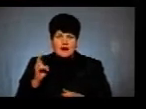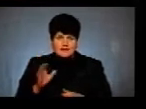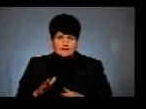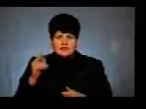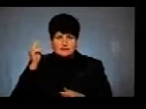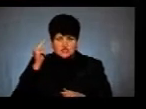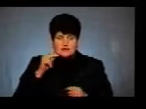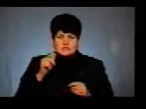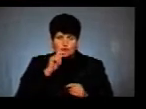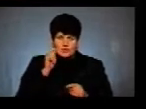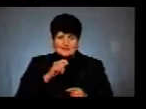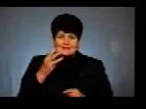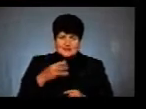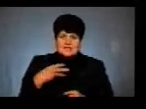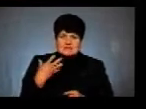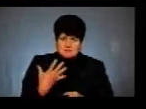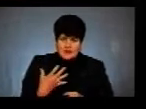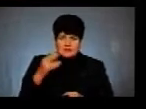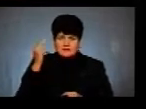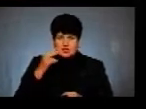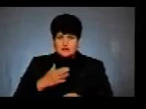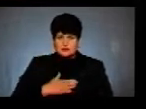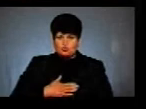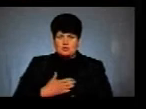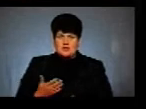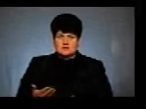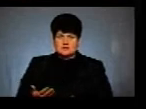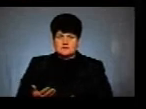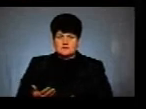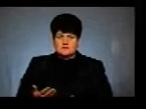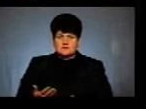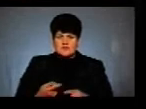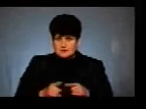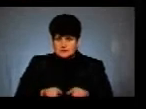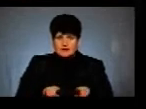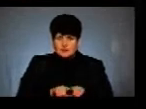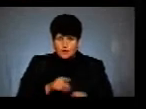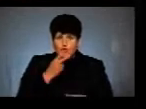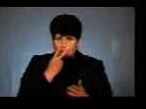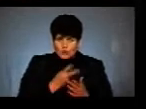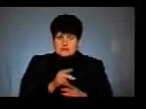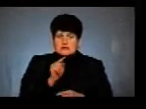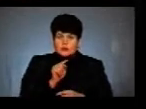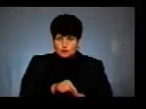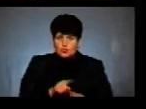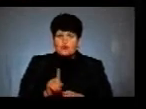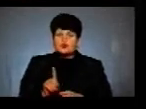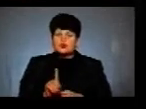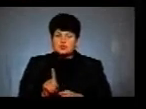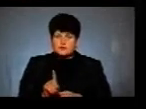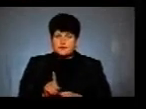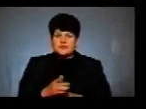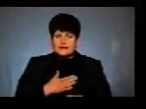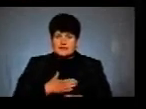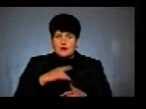Україні, 35 словаків навчаються у нас. Це також показник того, що